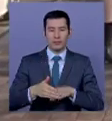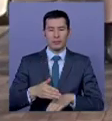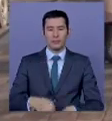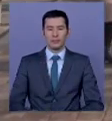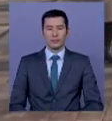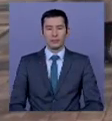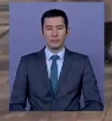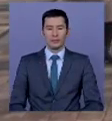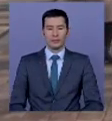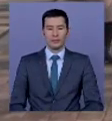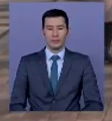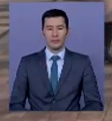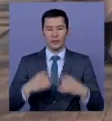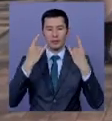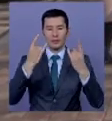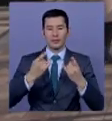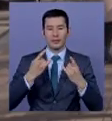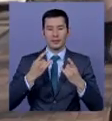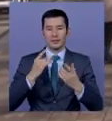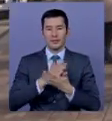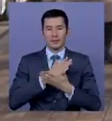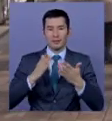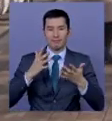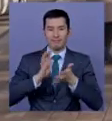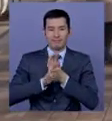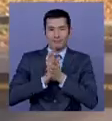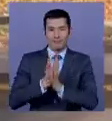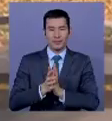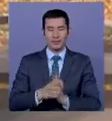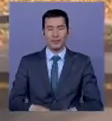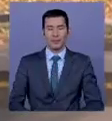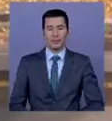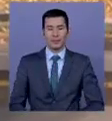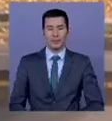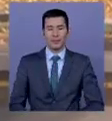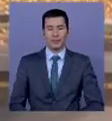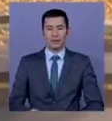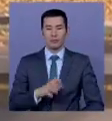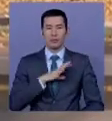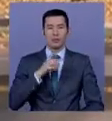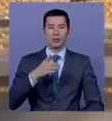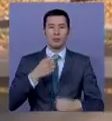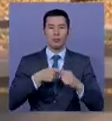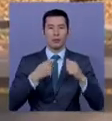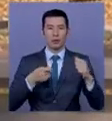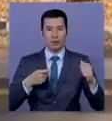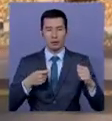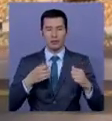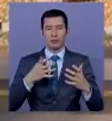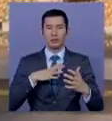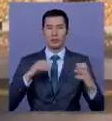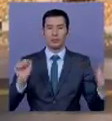қаламыз. Автобустар вообще адам симайдындай болады ішінде. То они ездят медленно, то они набирают народ, то